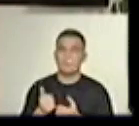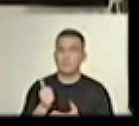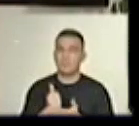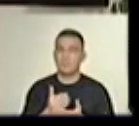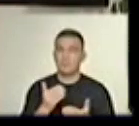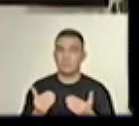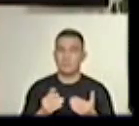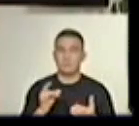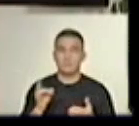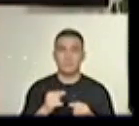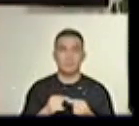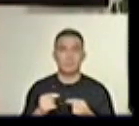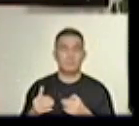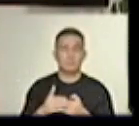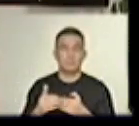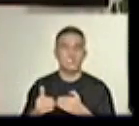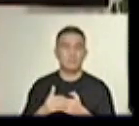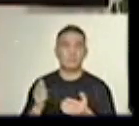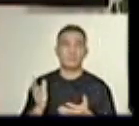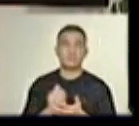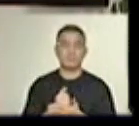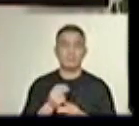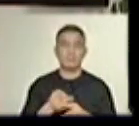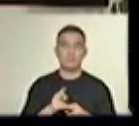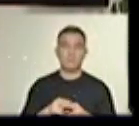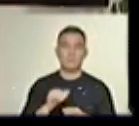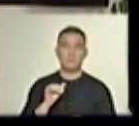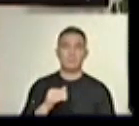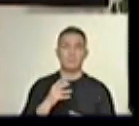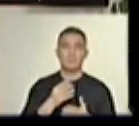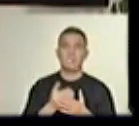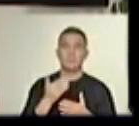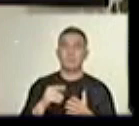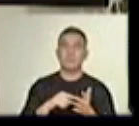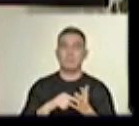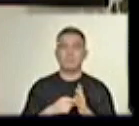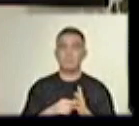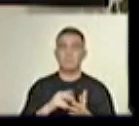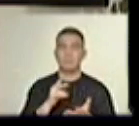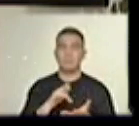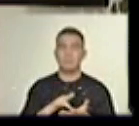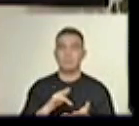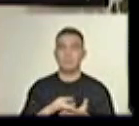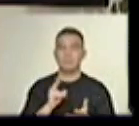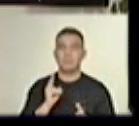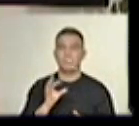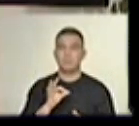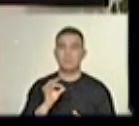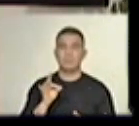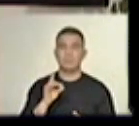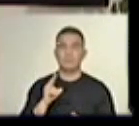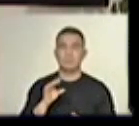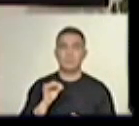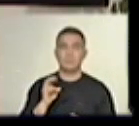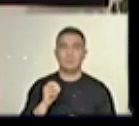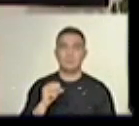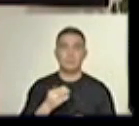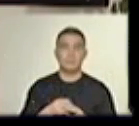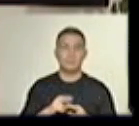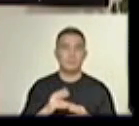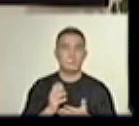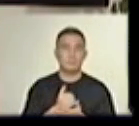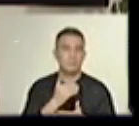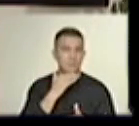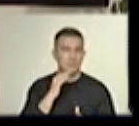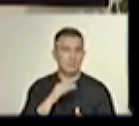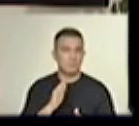bo'lgan masofani aniqlashimiz uchun mana shu nuqtaning koordinatasini modulini topsak yetarli ekan.